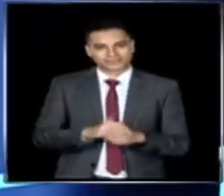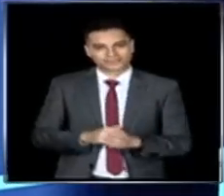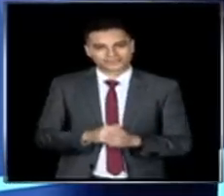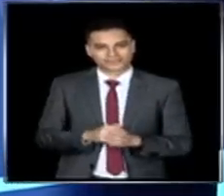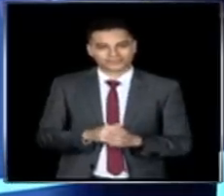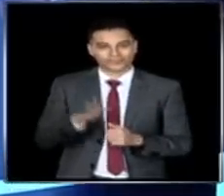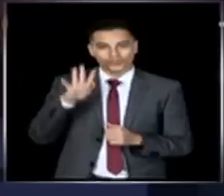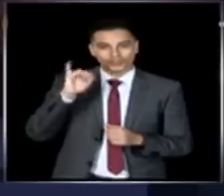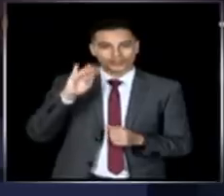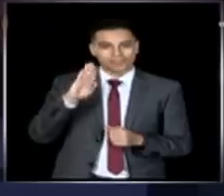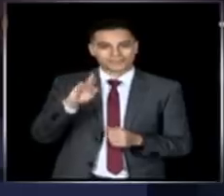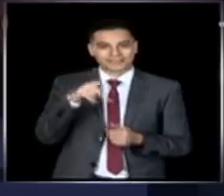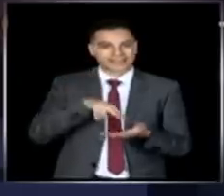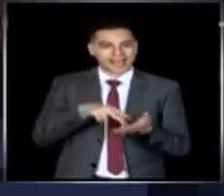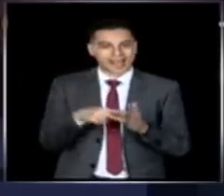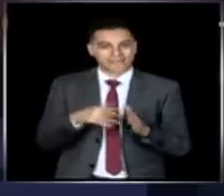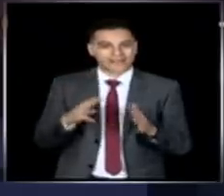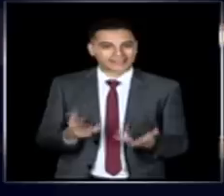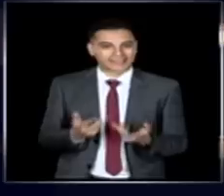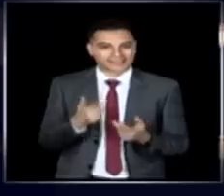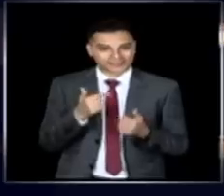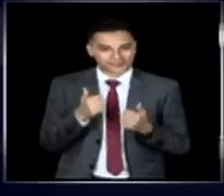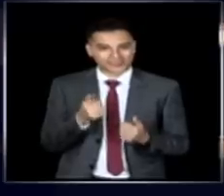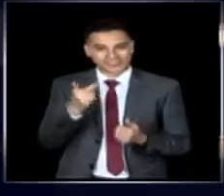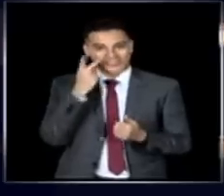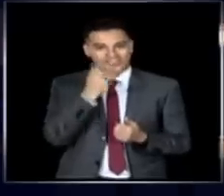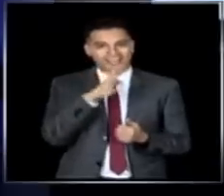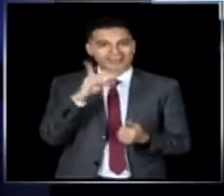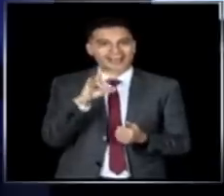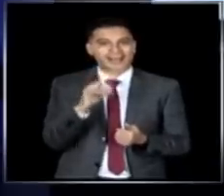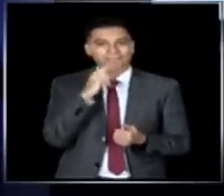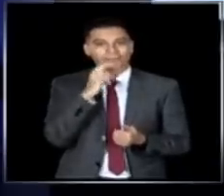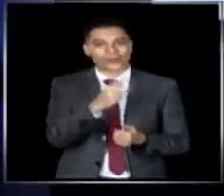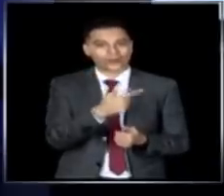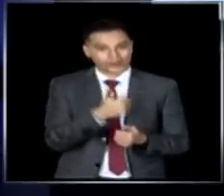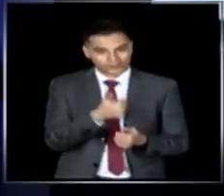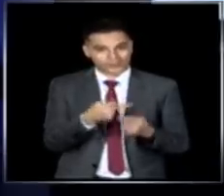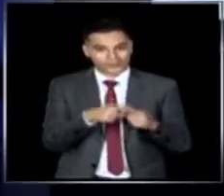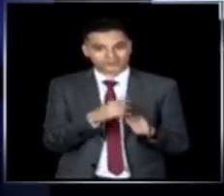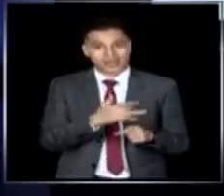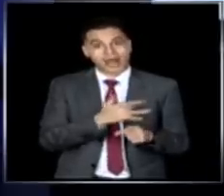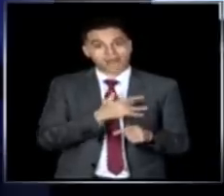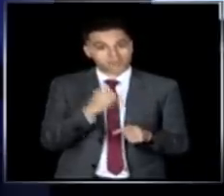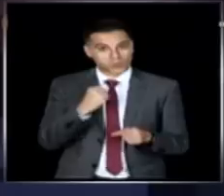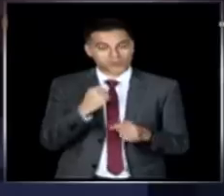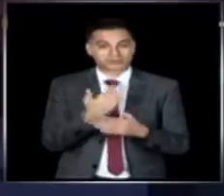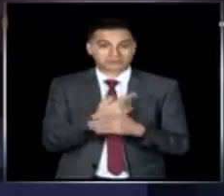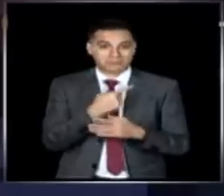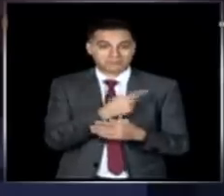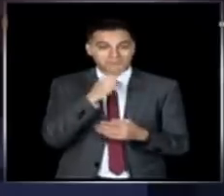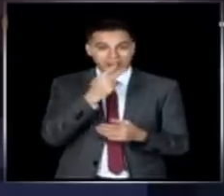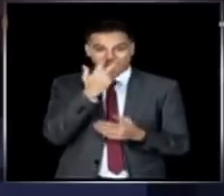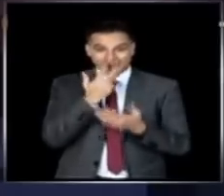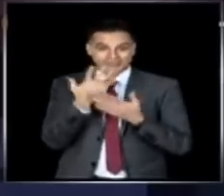شمس إزيك يا شمس؟ الحمد لله. إيه رأيك في اللي كريم قاله؟ حلو. هو صح فعلا، هو يعني بقاله